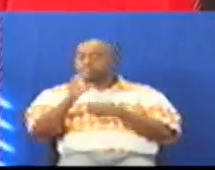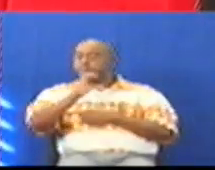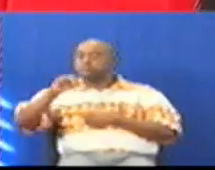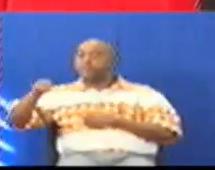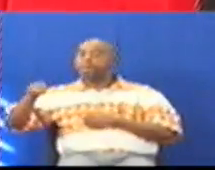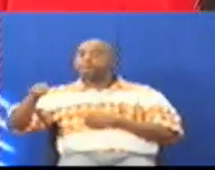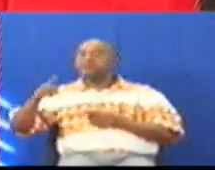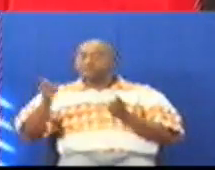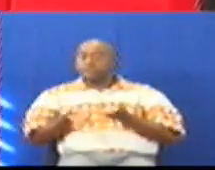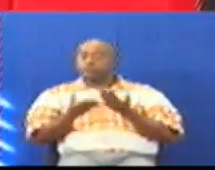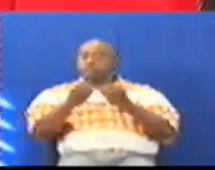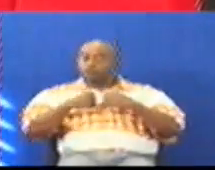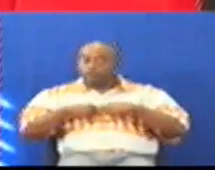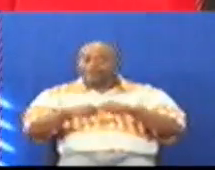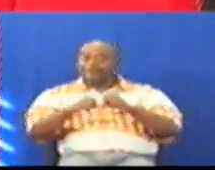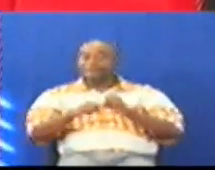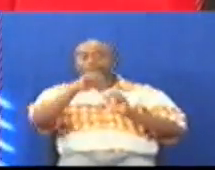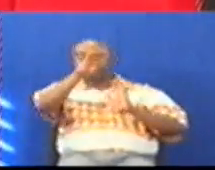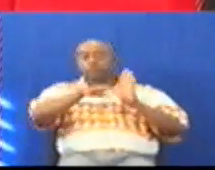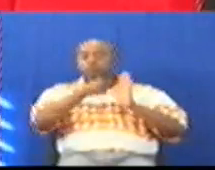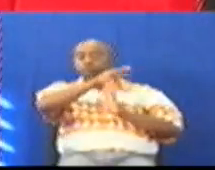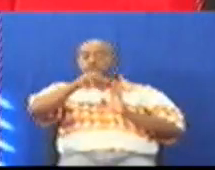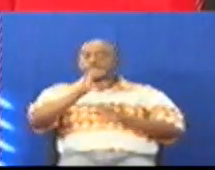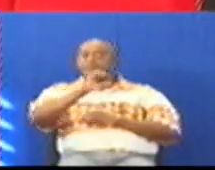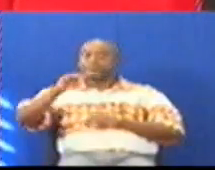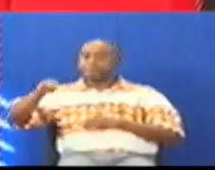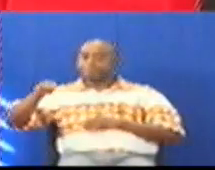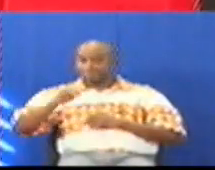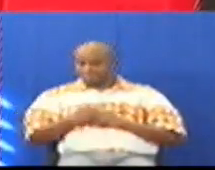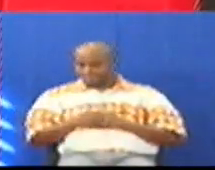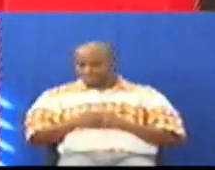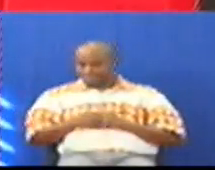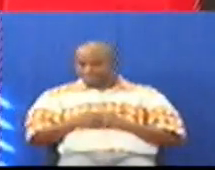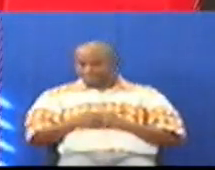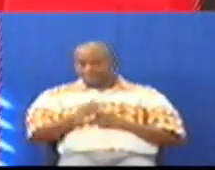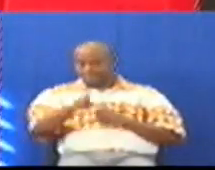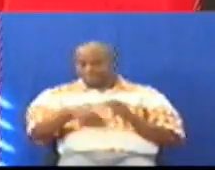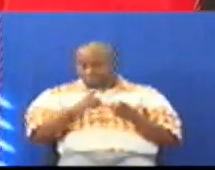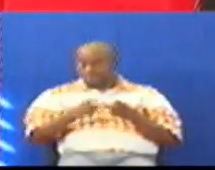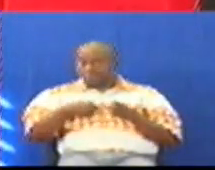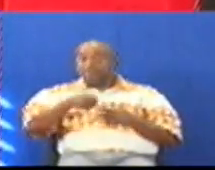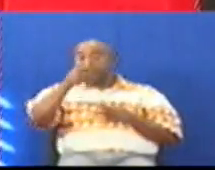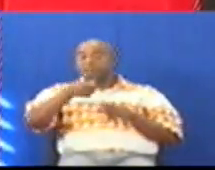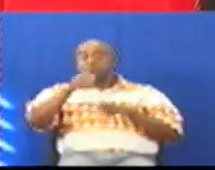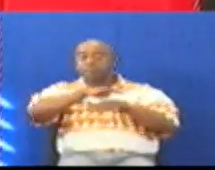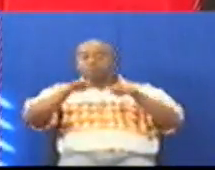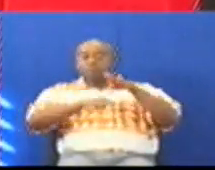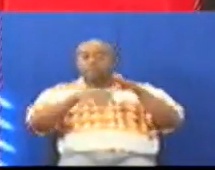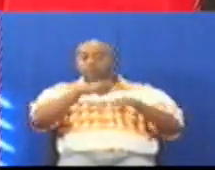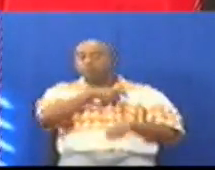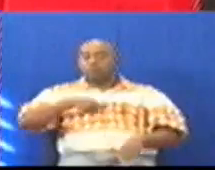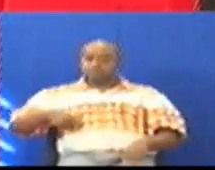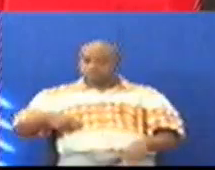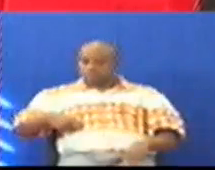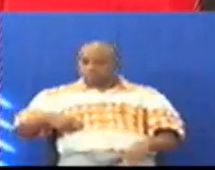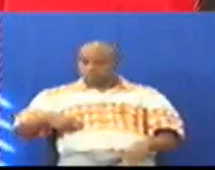CCM. Mheshimiwa Speaker, pia nimpongeze Makamu wa Rais kwa kazi